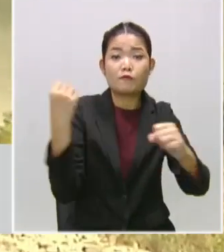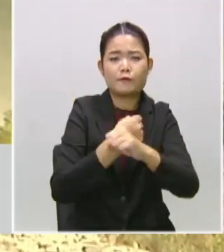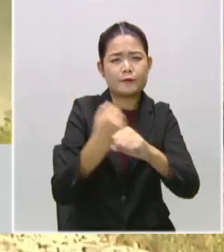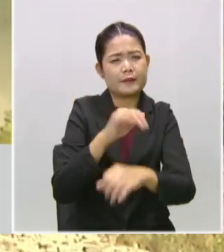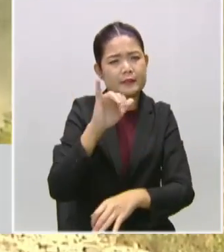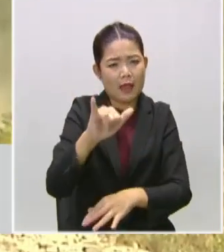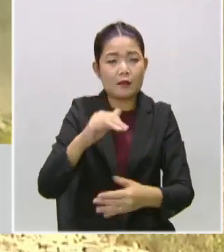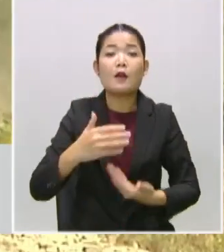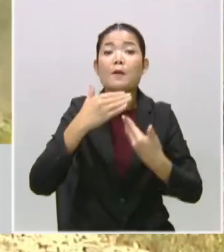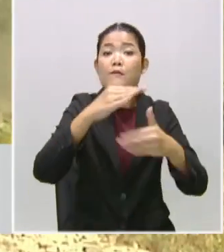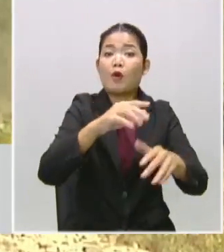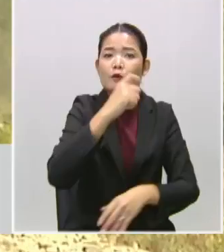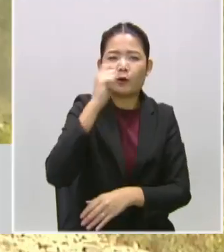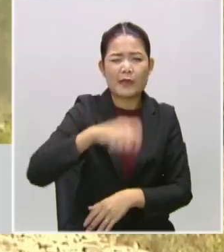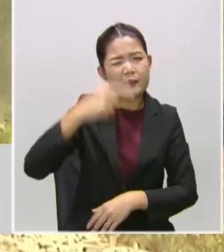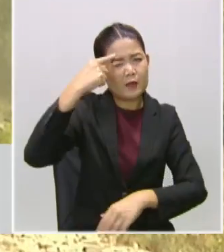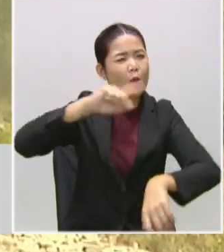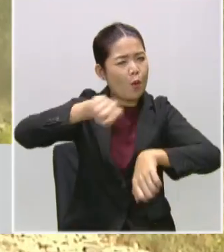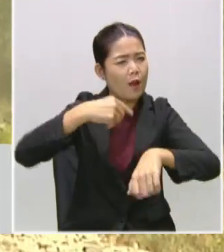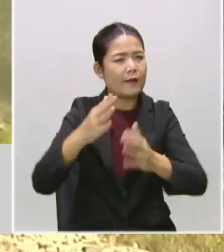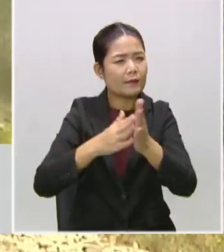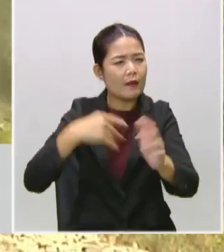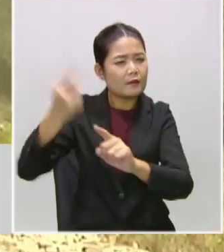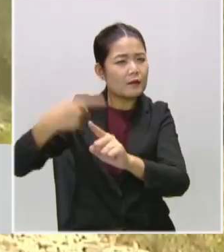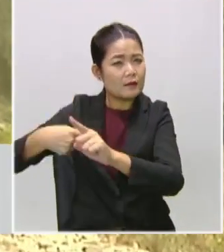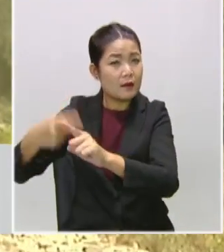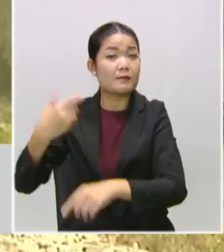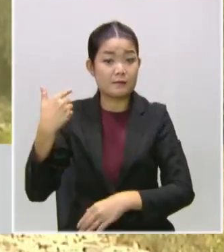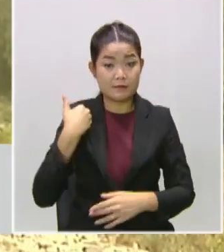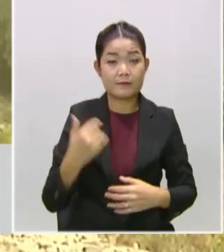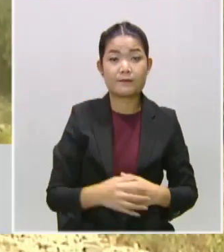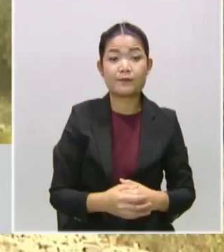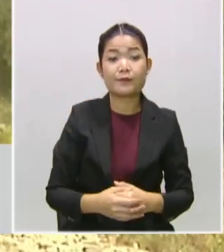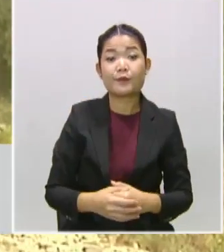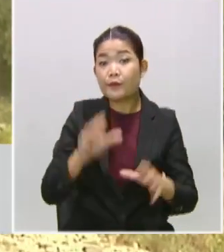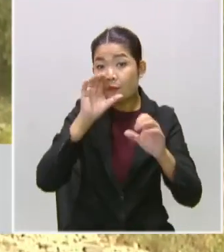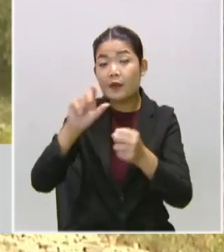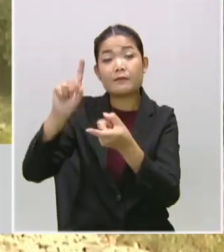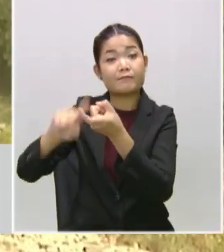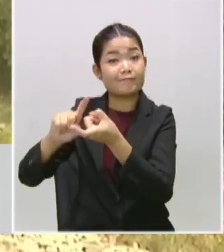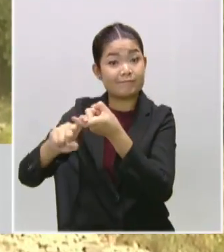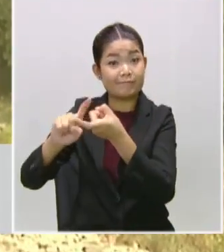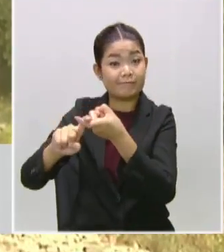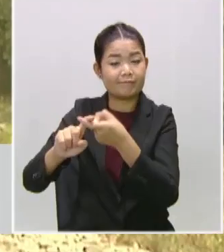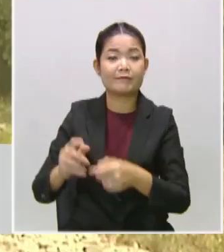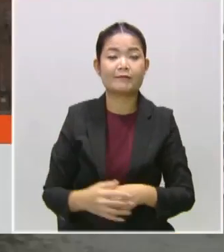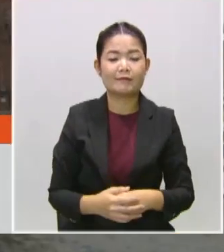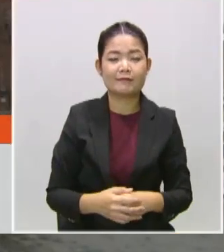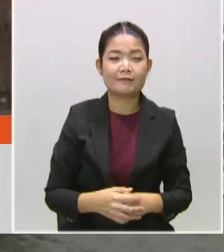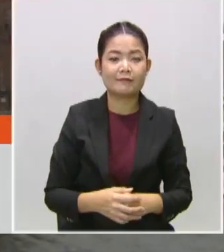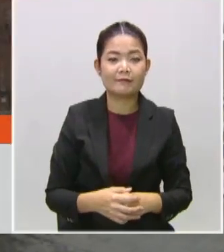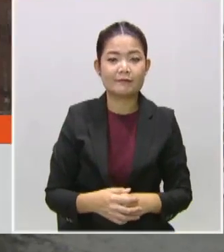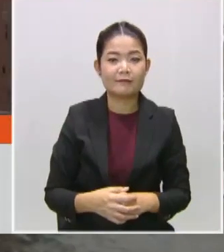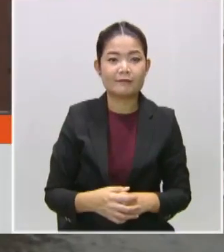และการส่งมอบให้ยูเครนนั้นอาจจะต้องใช้เวลานานหลายเดือนค่ะไปดูปฏิกิริยาของรัสเซียกันบ้างนะคะนายเซอร์เกย์เนชาเย